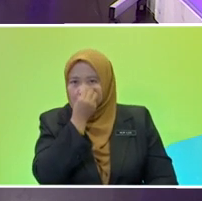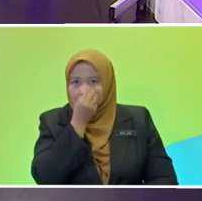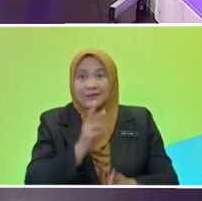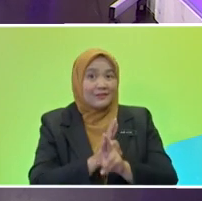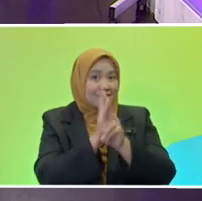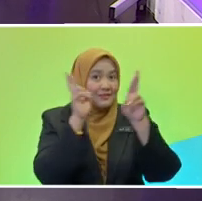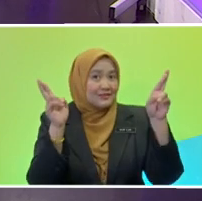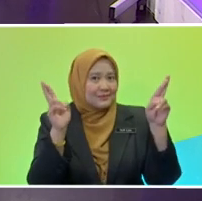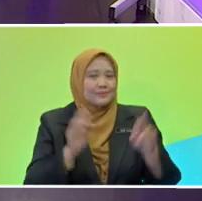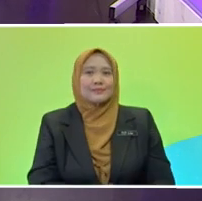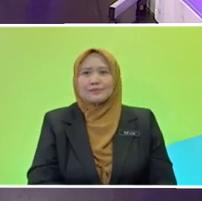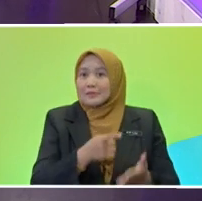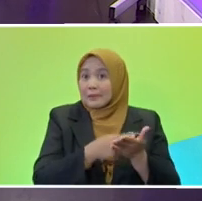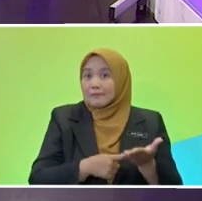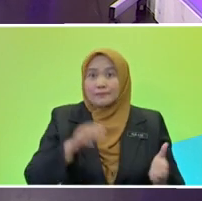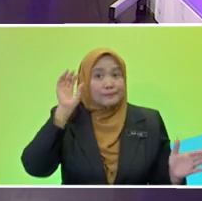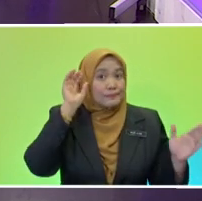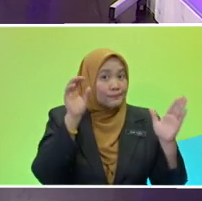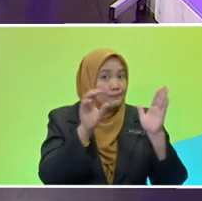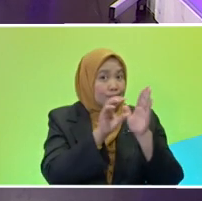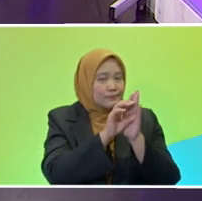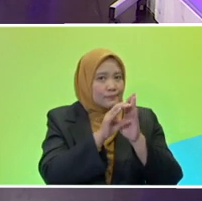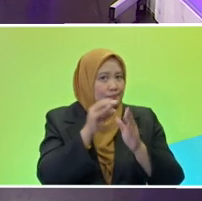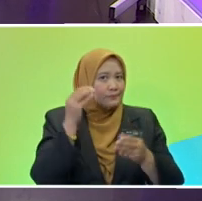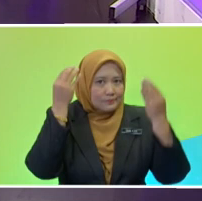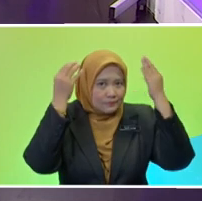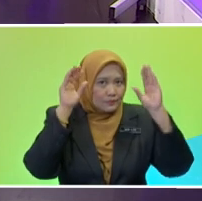punya apa bunga